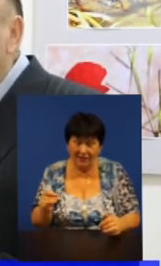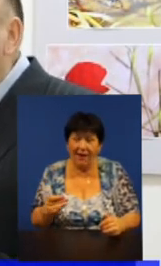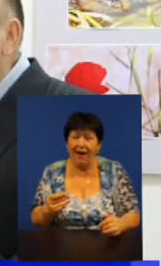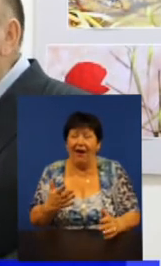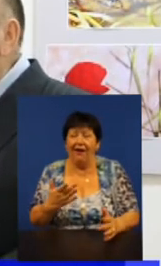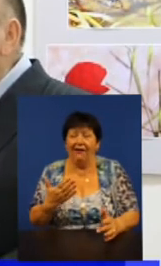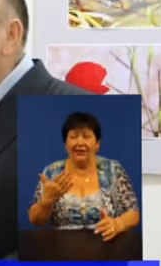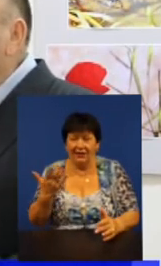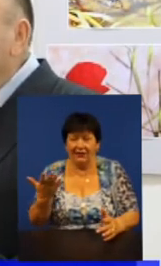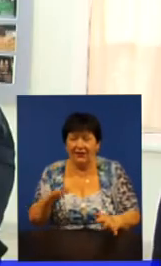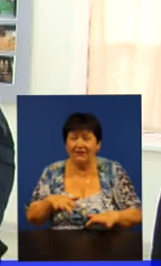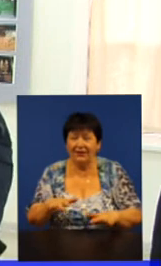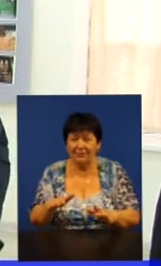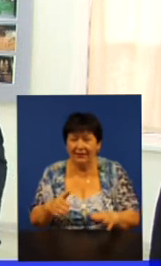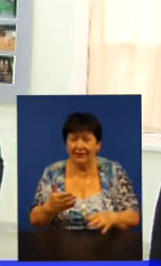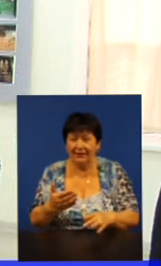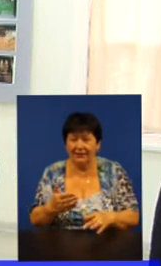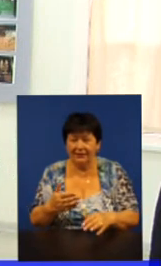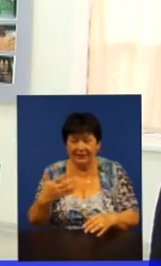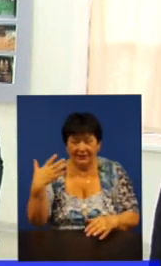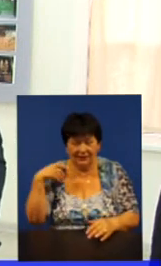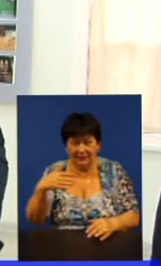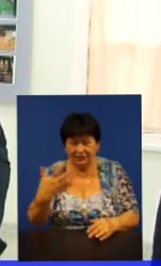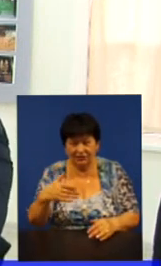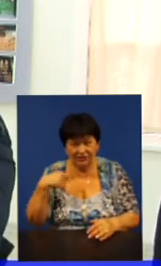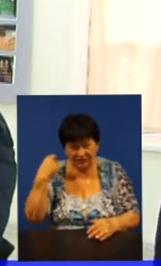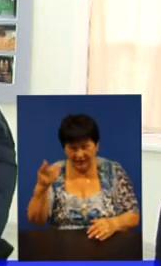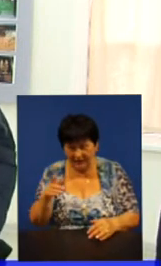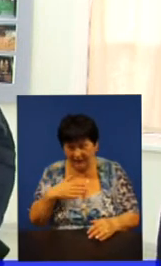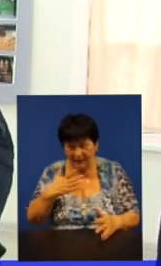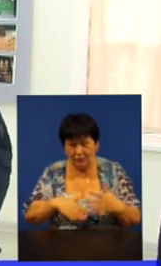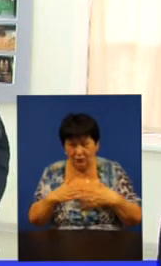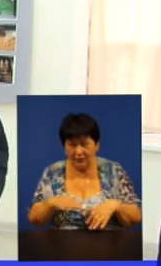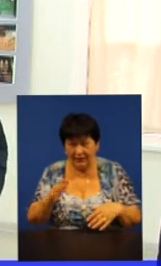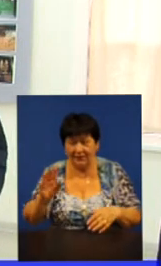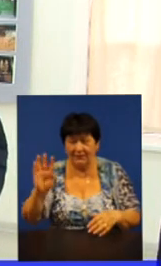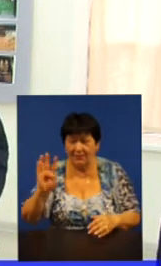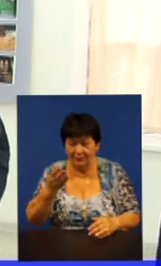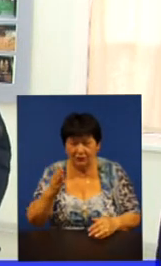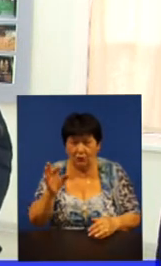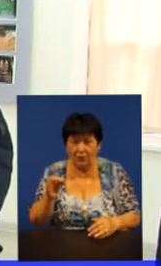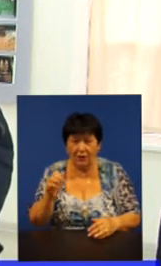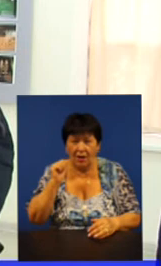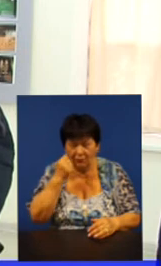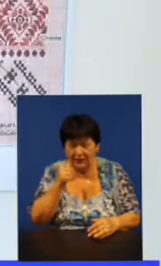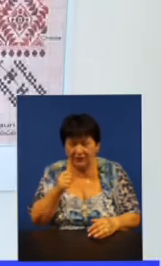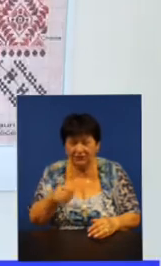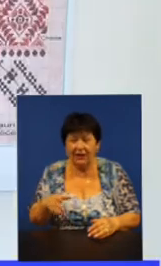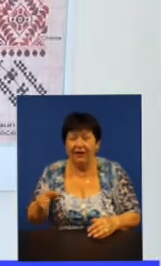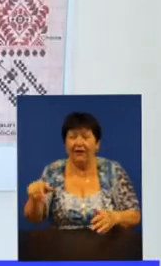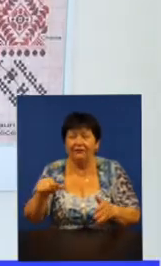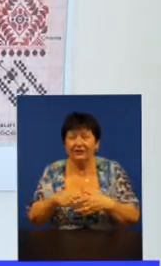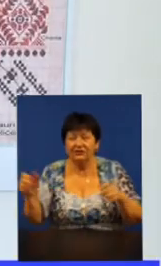evenimentelor din raionul Cimișlia, în ultimii 50 de ani se bucură că este de 4 ori bunel și face sport în fiecare dimineață.